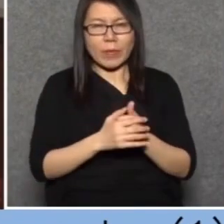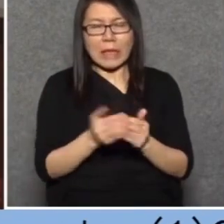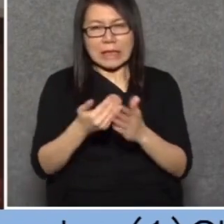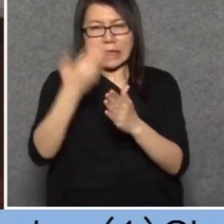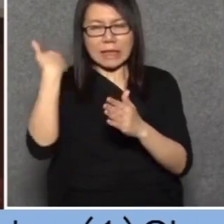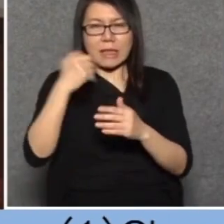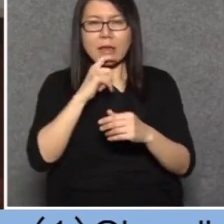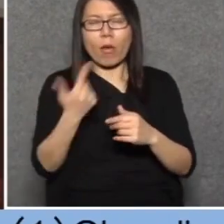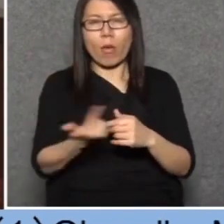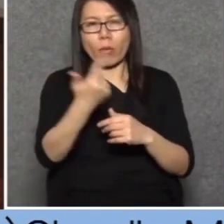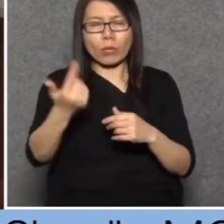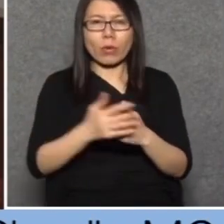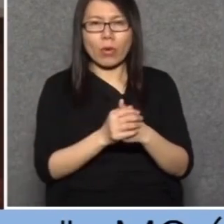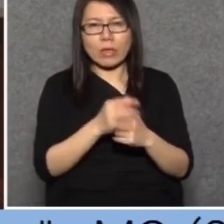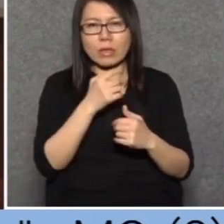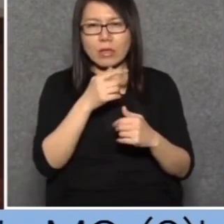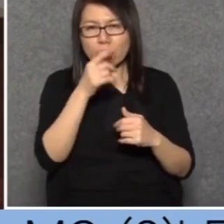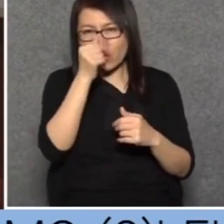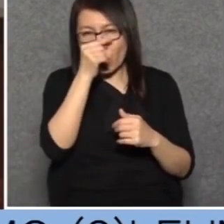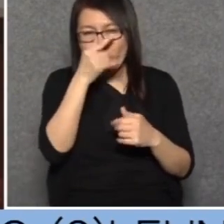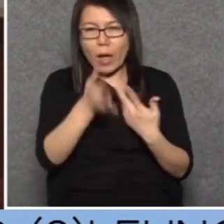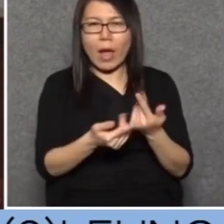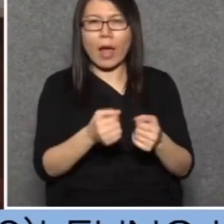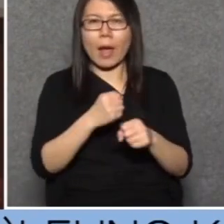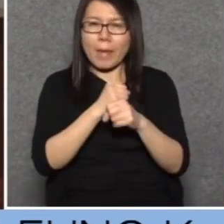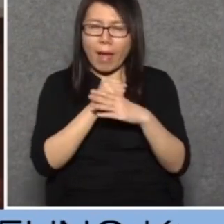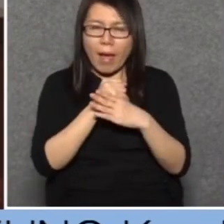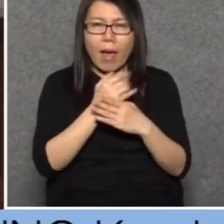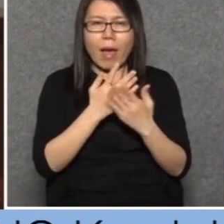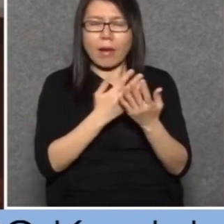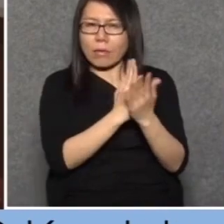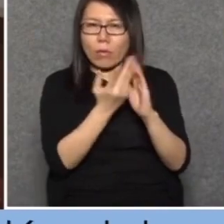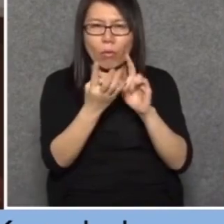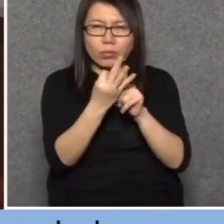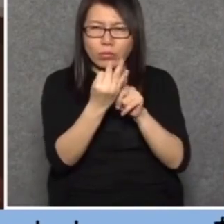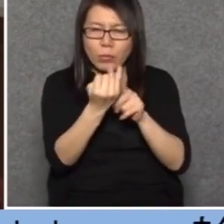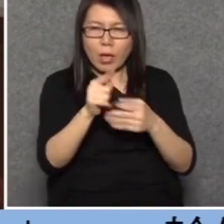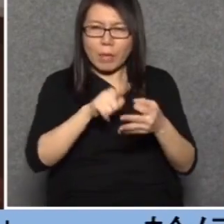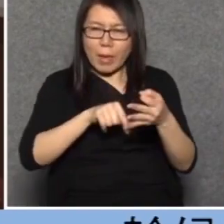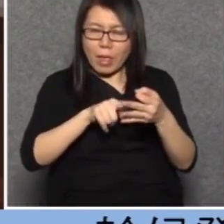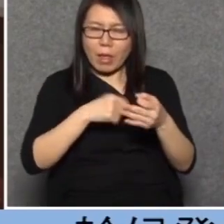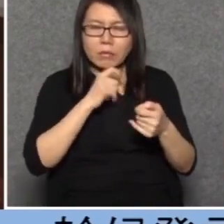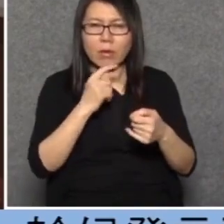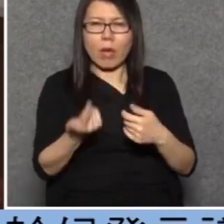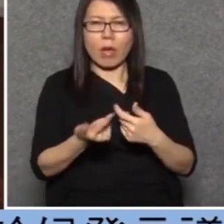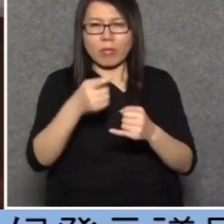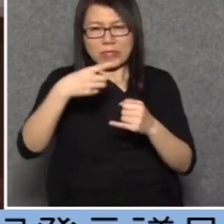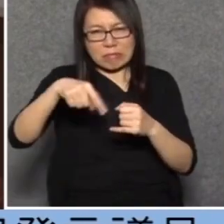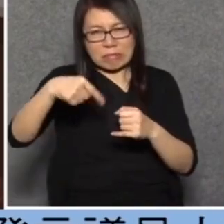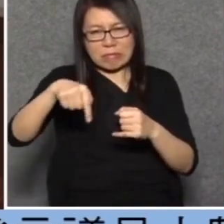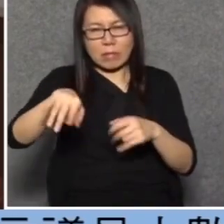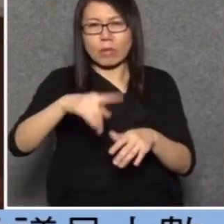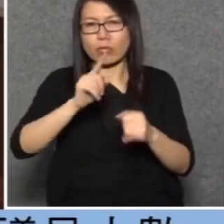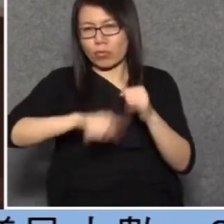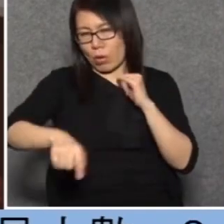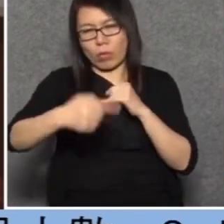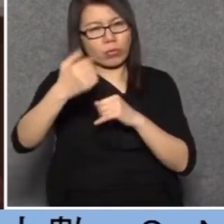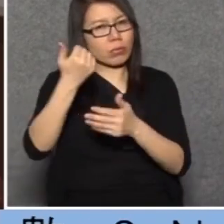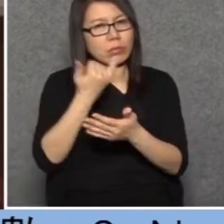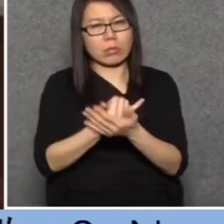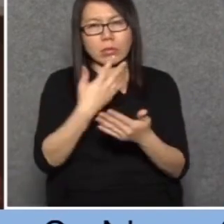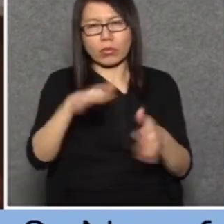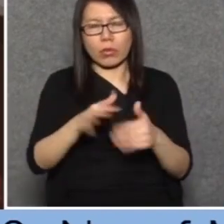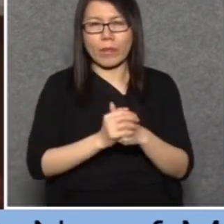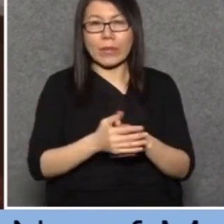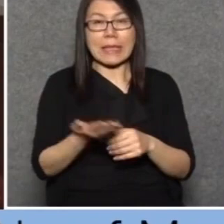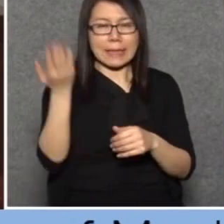蘇哈圖啊，是吧？這個馬哈蒂爾啊，是吧？大把人啦、啊，是吧？沒曬你，剩下一個，一個都瓜埋，是吧？之前還有一個